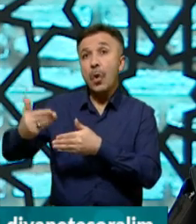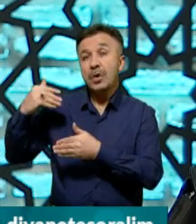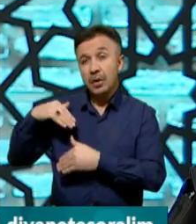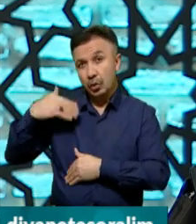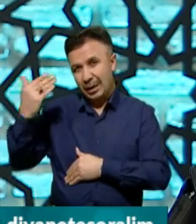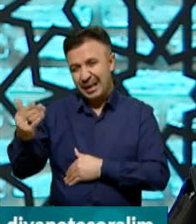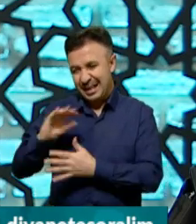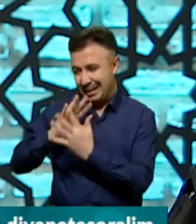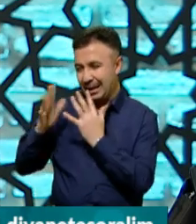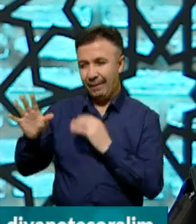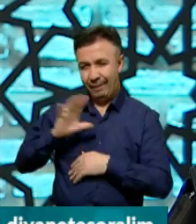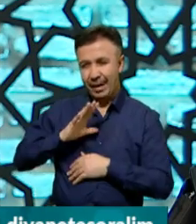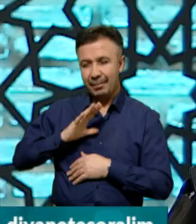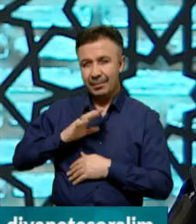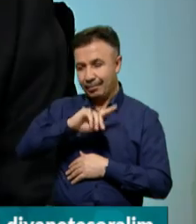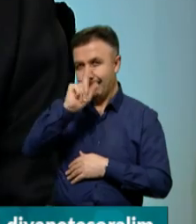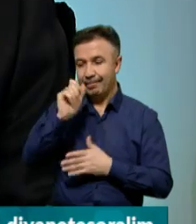Dikkat etmeli miyiz?